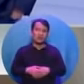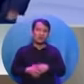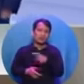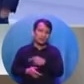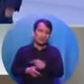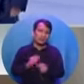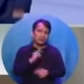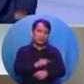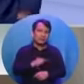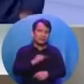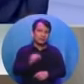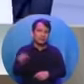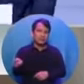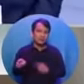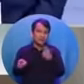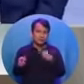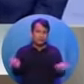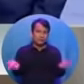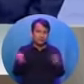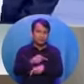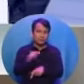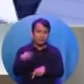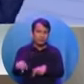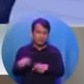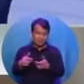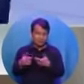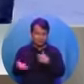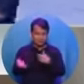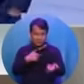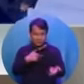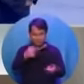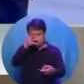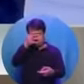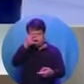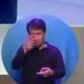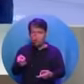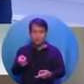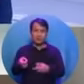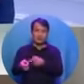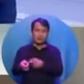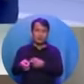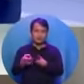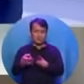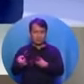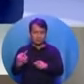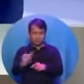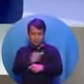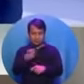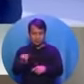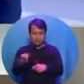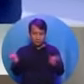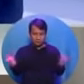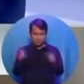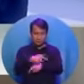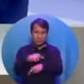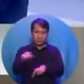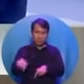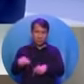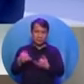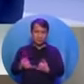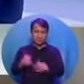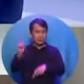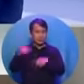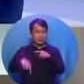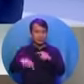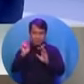pa po eh. Natural, para hindi mabaliktad yung tatay niya, kasi baka mamaya babalikta rin mo na yung si lalaki na nanakit, kaya gumagantila ako. Dito, hindi